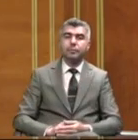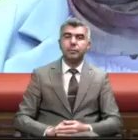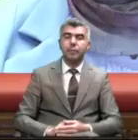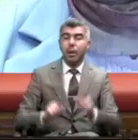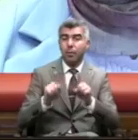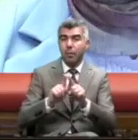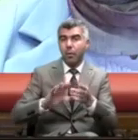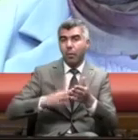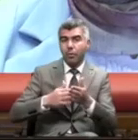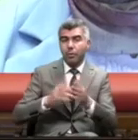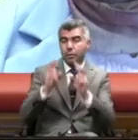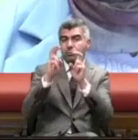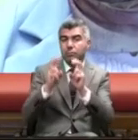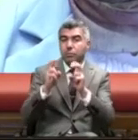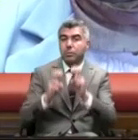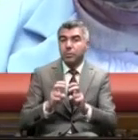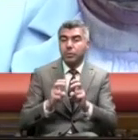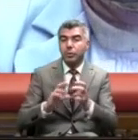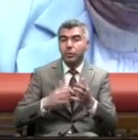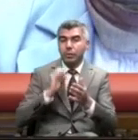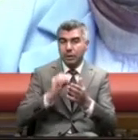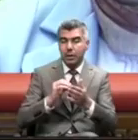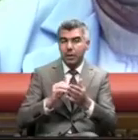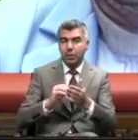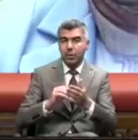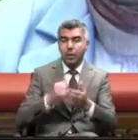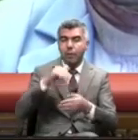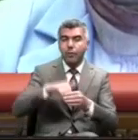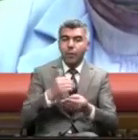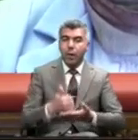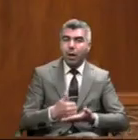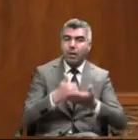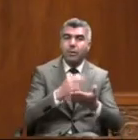الذي تراجعت فيه تحملات المقاصه